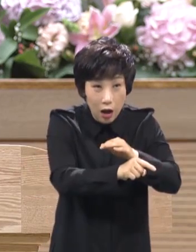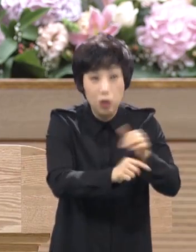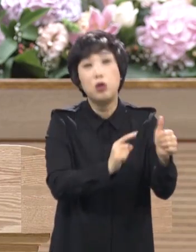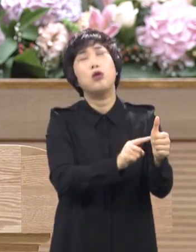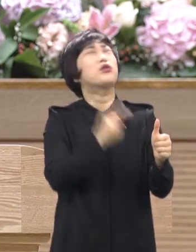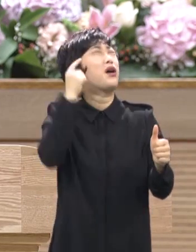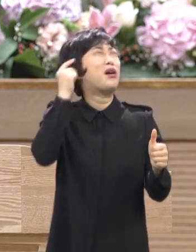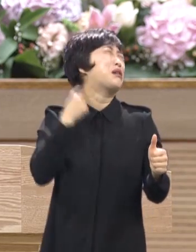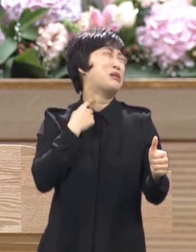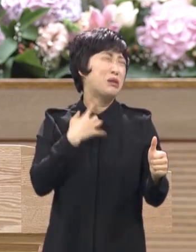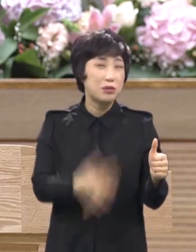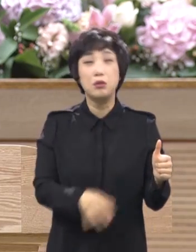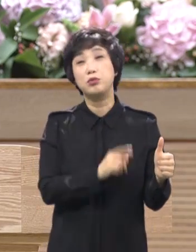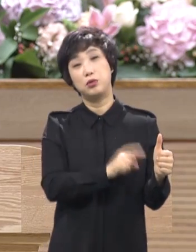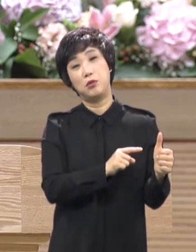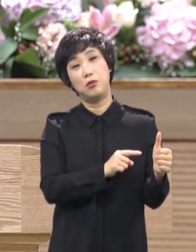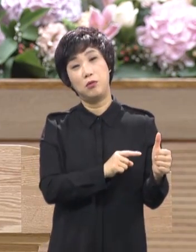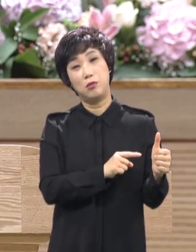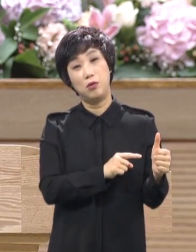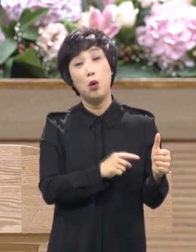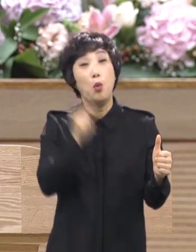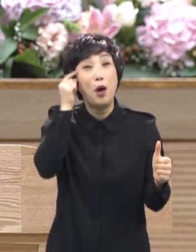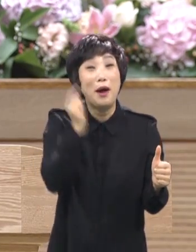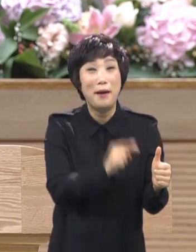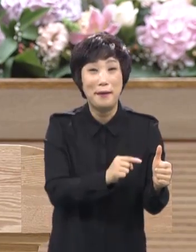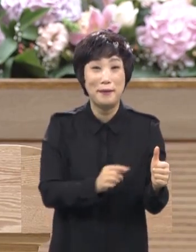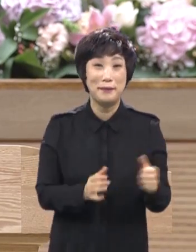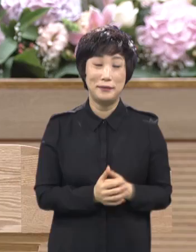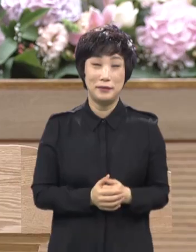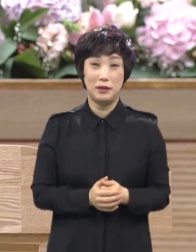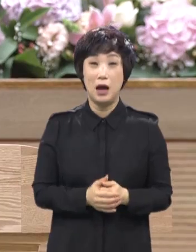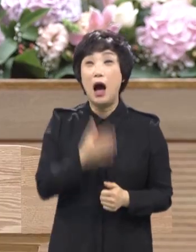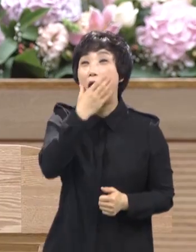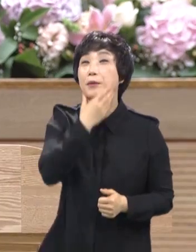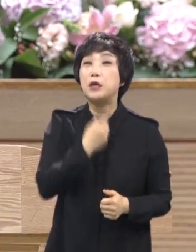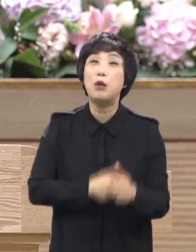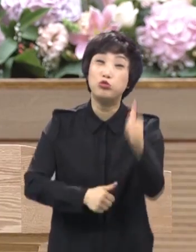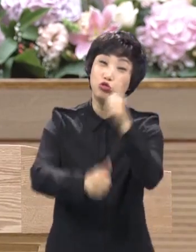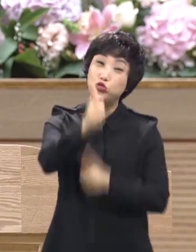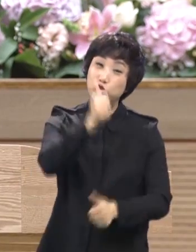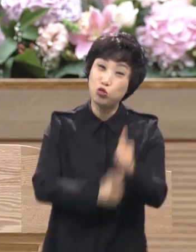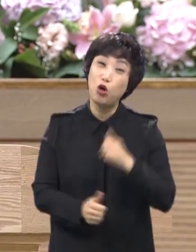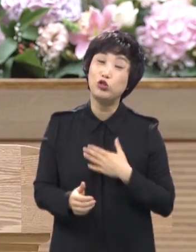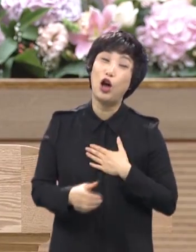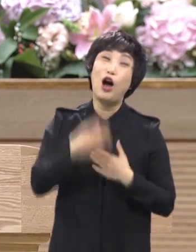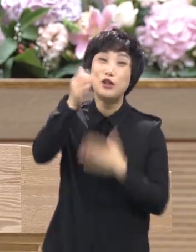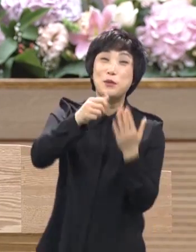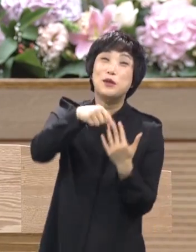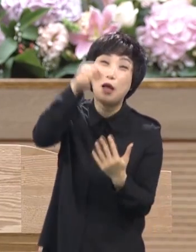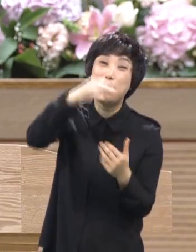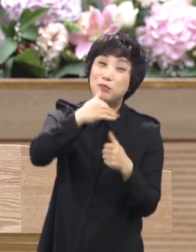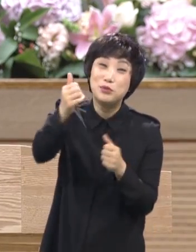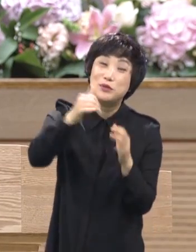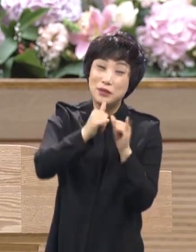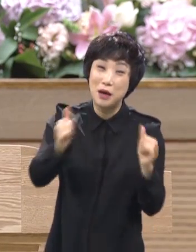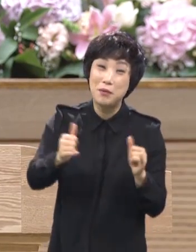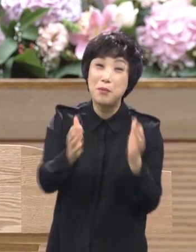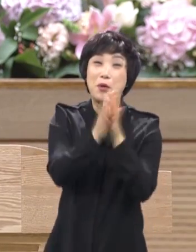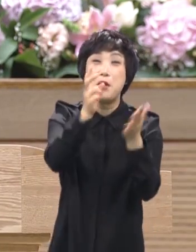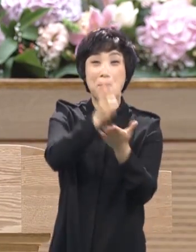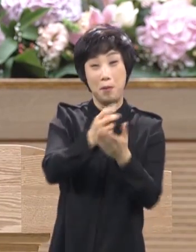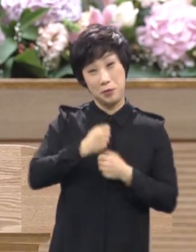것이라는 생각을 전혀 안 했죠. 왜 그랬을까요? 아브라함의 후손 선민이요. 율법 속에서